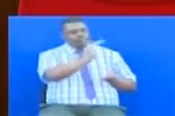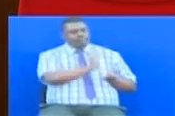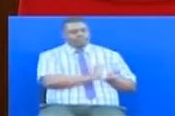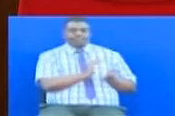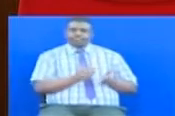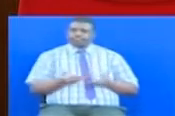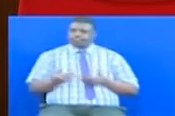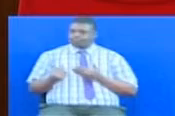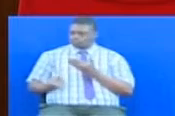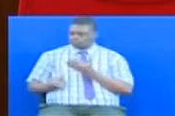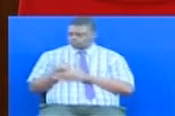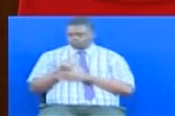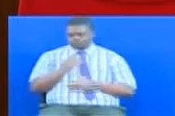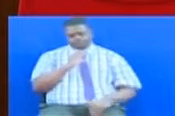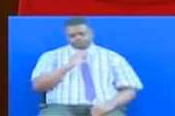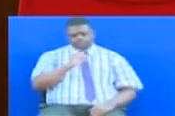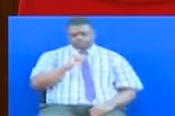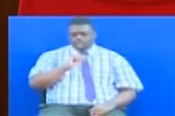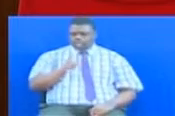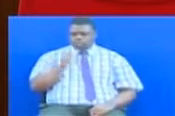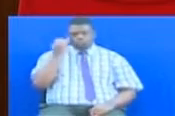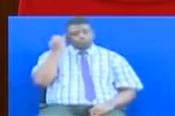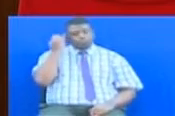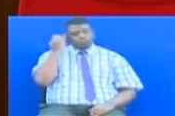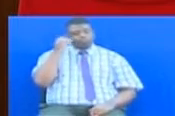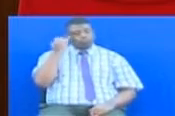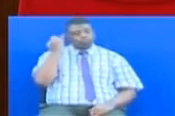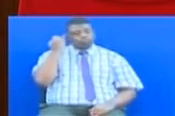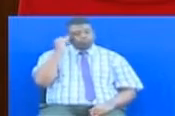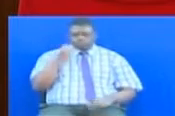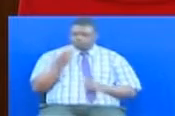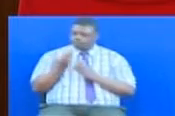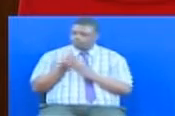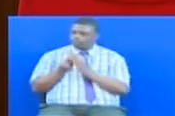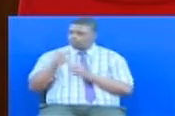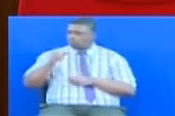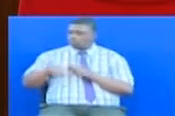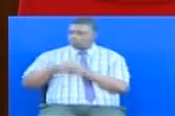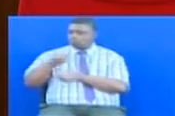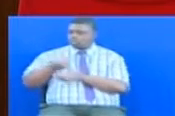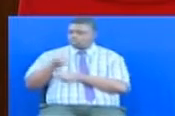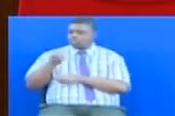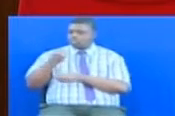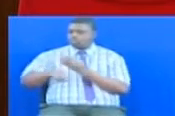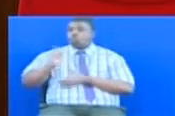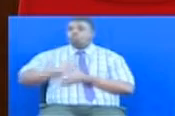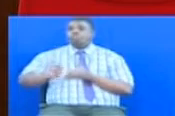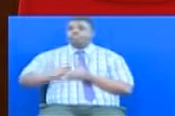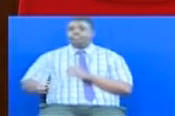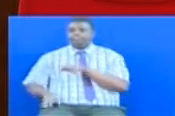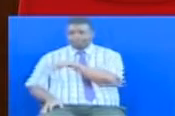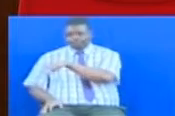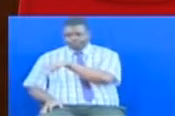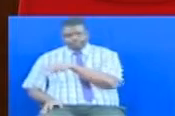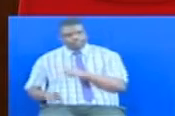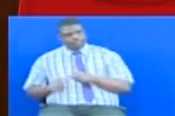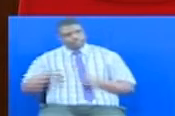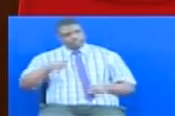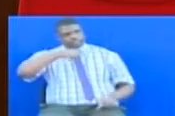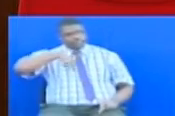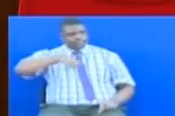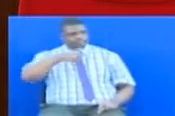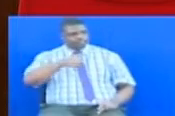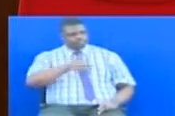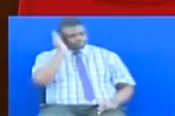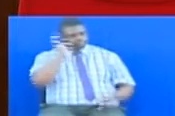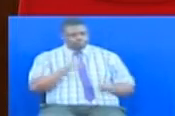wa CAG pamoja na watumishi walioko kwenye ofisi. Kwa hiyo tunamshukuru sana na naamini sisi kama serikali tutaendelea